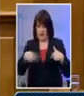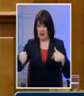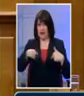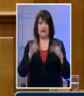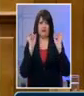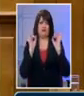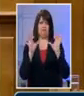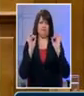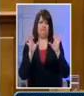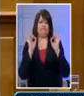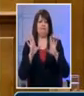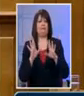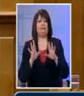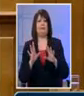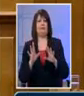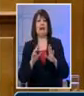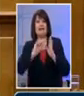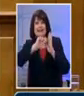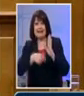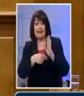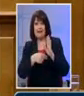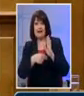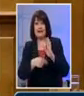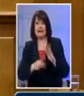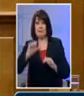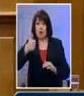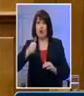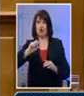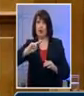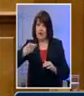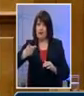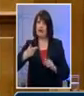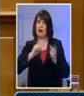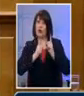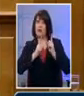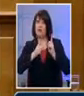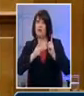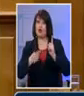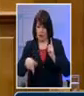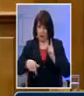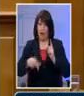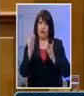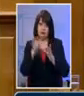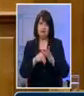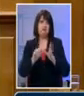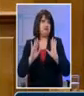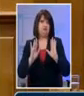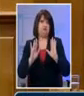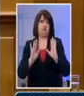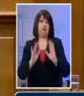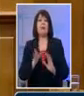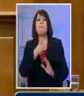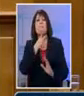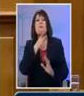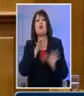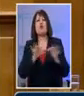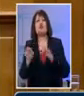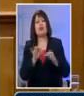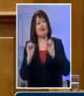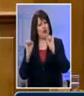καν την τελική σύμβαση, ούτε του πρώτου ούτε του δεύτερου μνημονίου προσκύρωση. Έφερε μόνο το προσχέδιό τους για